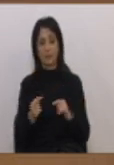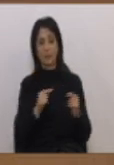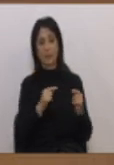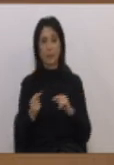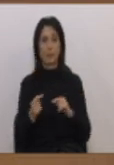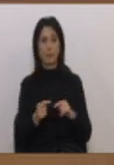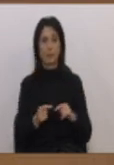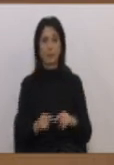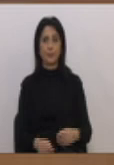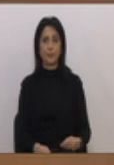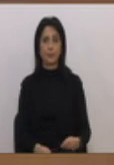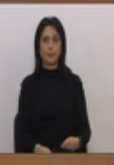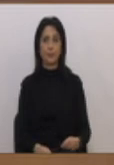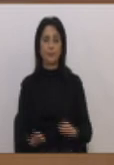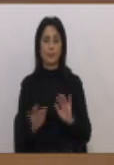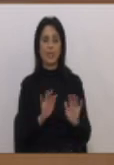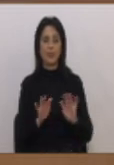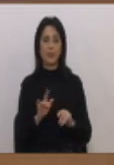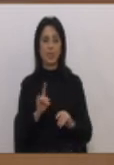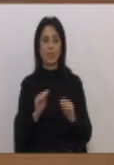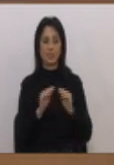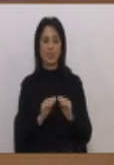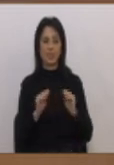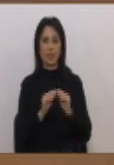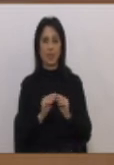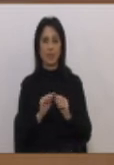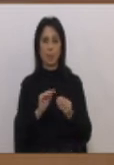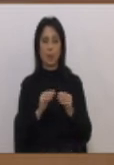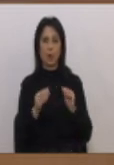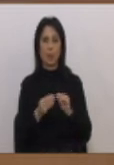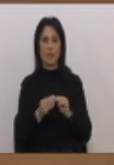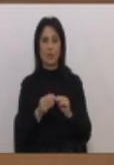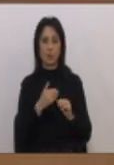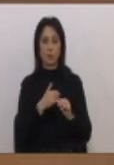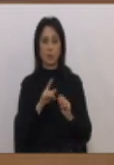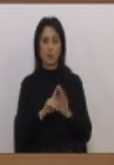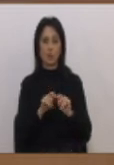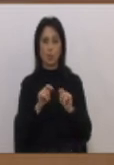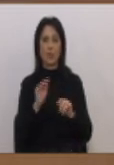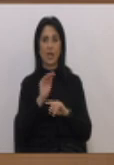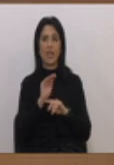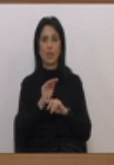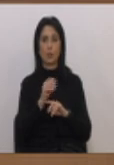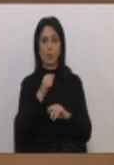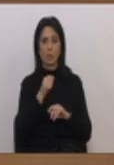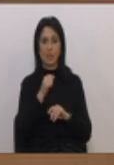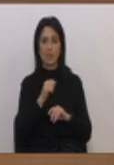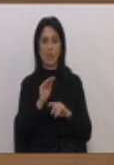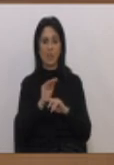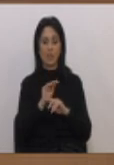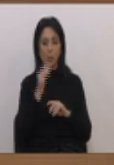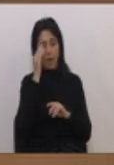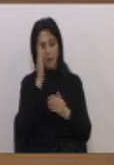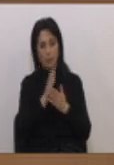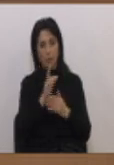ასეთი ქმედებები, რითიც ისევ და ისევ პრობლემა სურთ მათ შეუქმნან კრიტიკულ მედიას და კრიტიკული